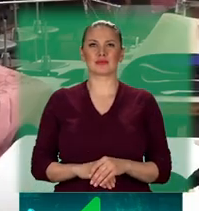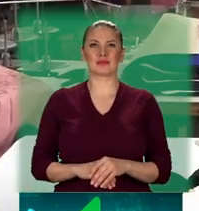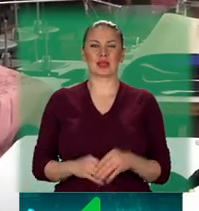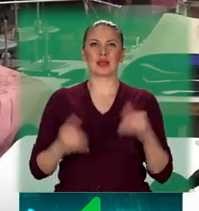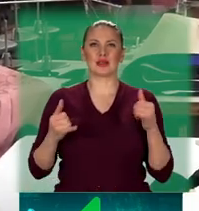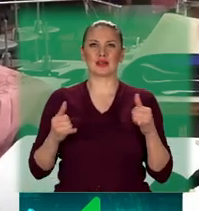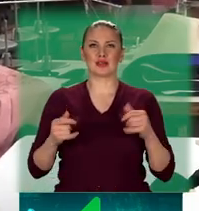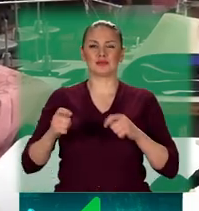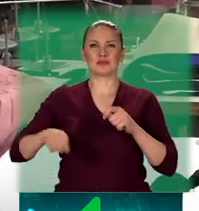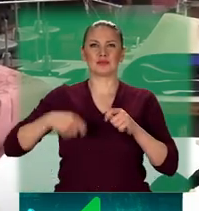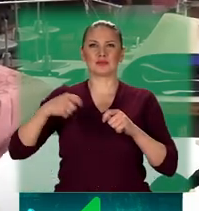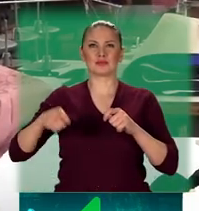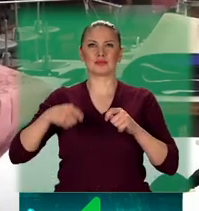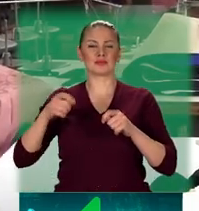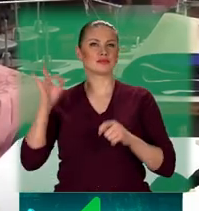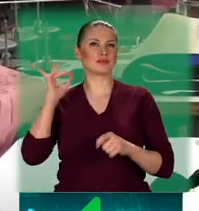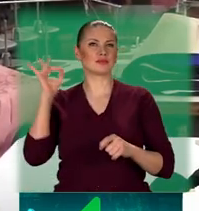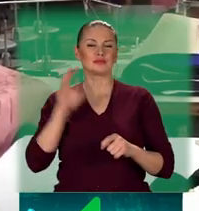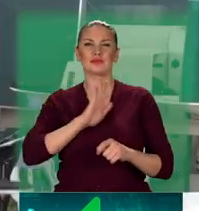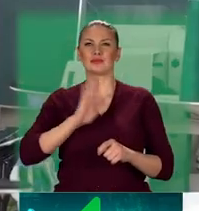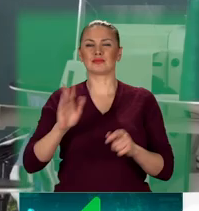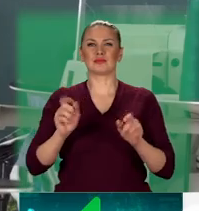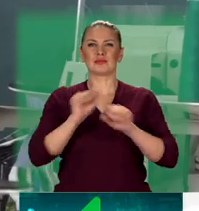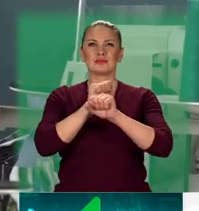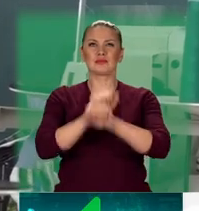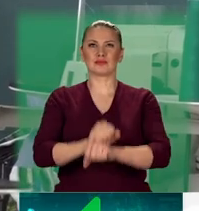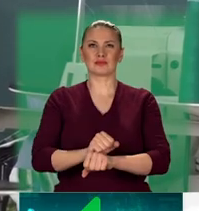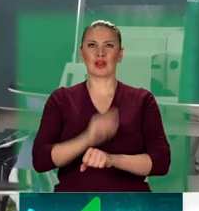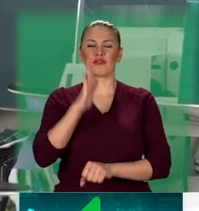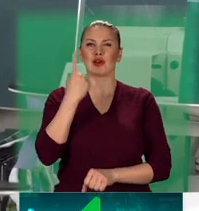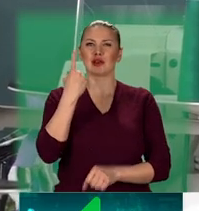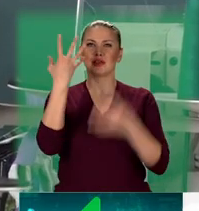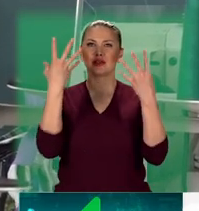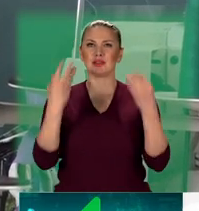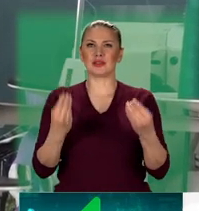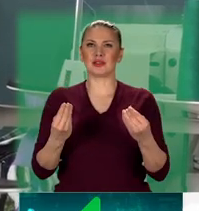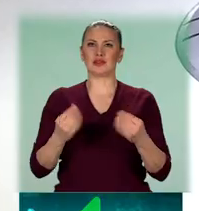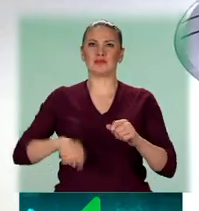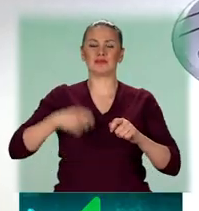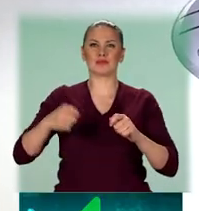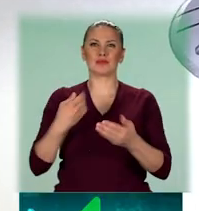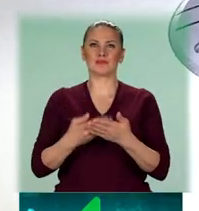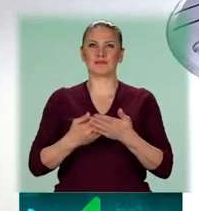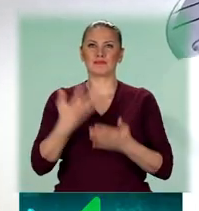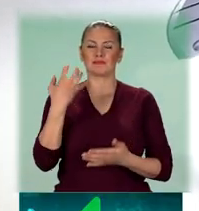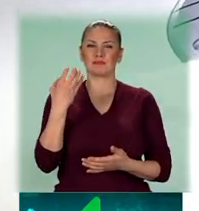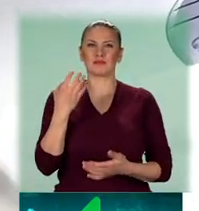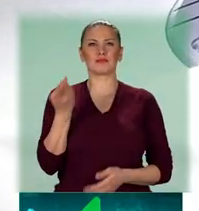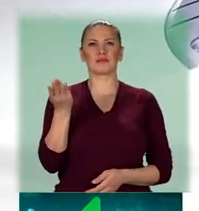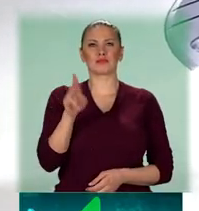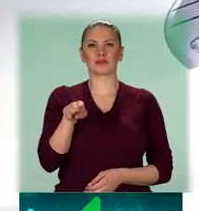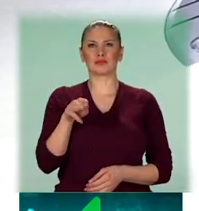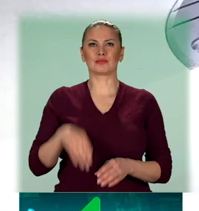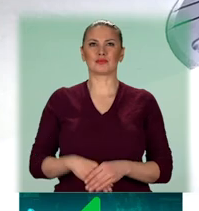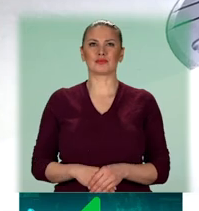Теперь звуки швейных машинок в цеху не замолкают ни на секунду. В день портнихи шьют около 500 изделий. В перспективе работники надеются